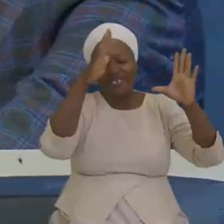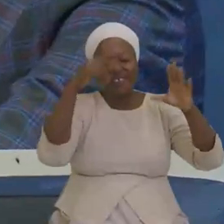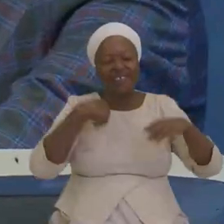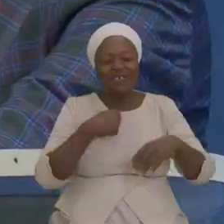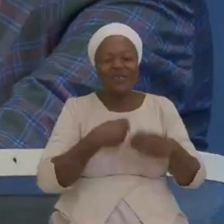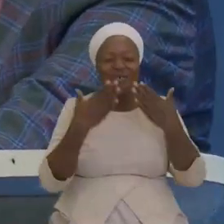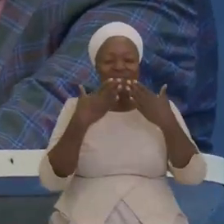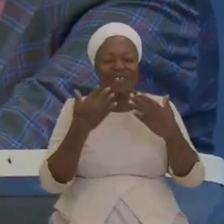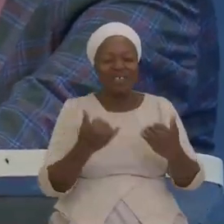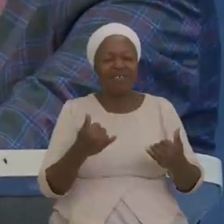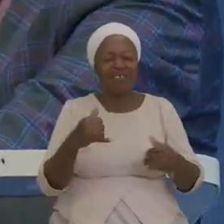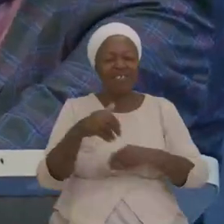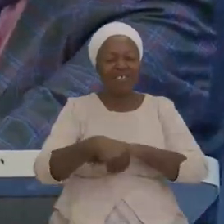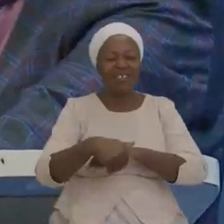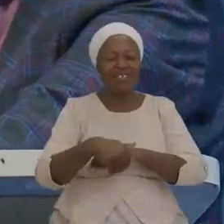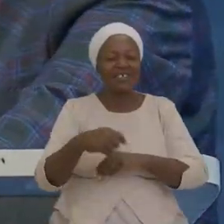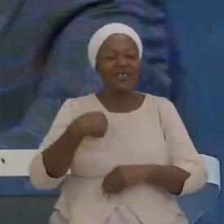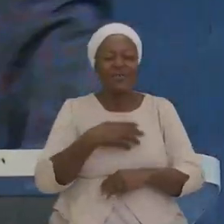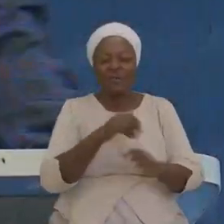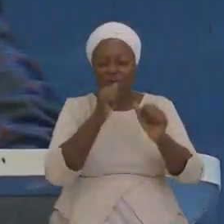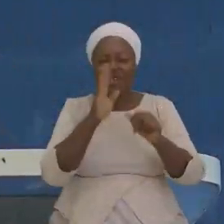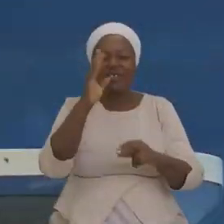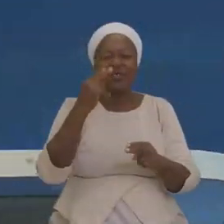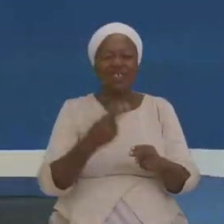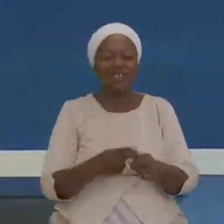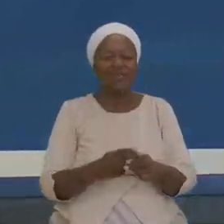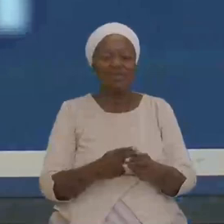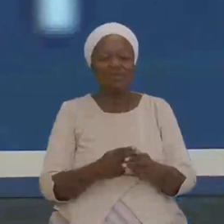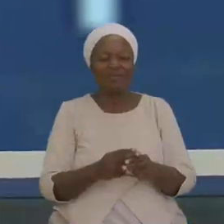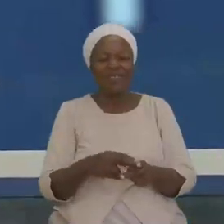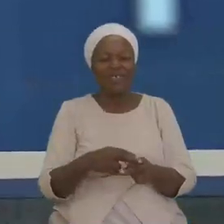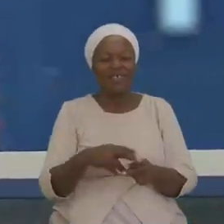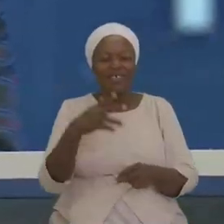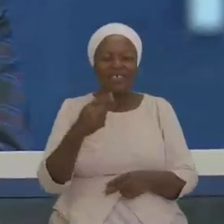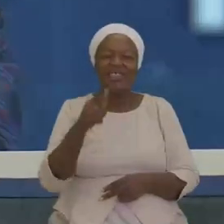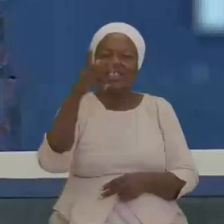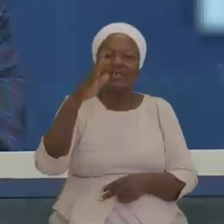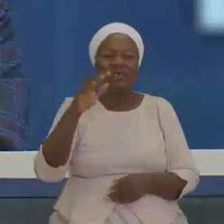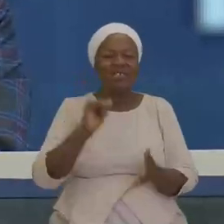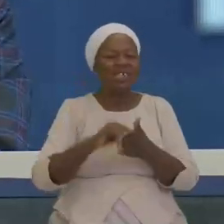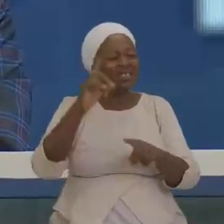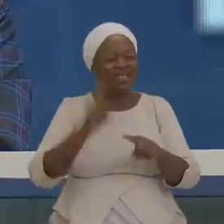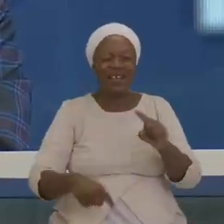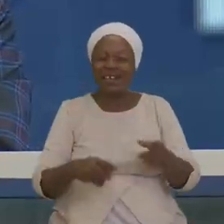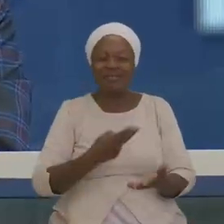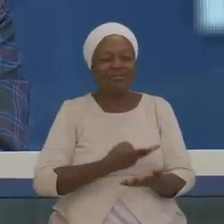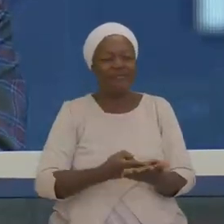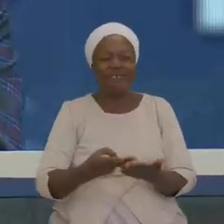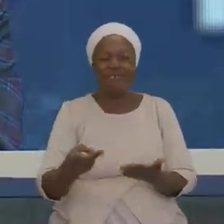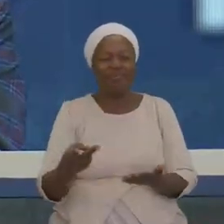Père, nous te remercions ce soir. Nous bénissons ton nom. Le Dieu qui ne peut